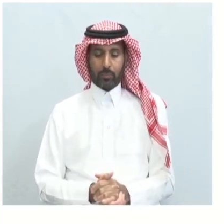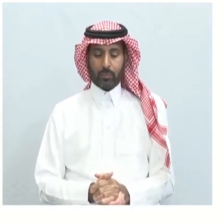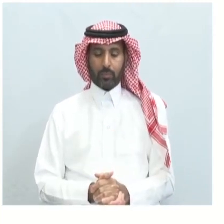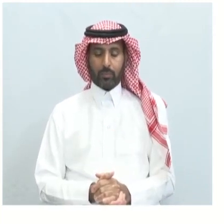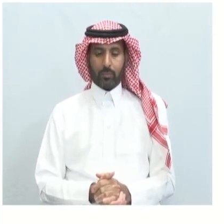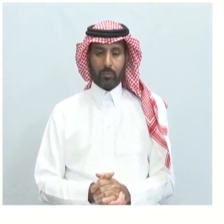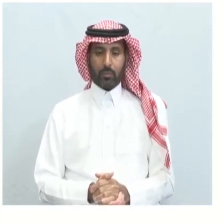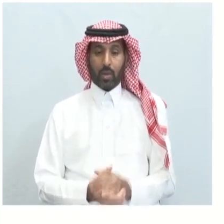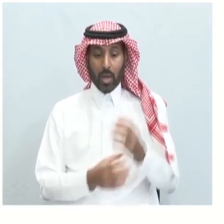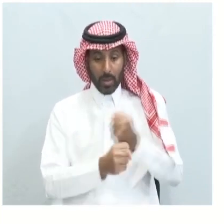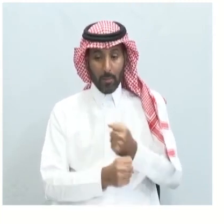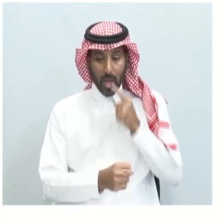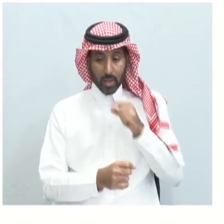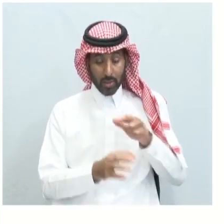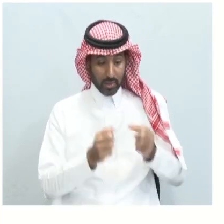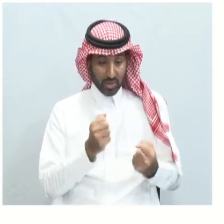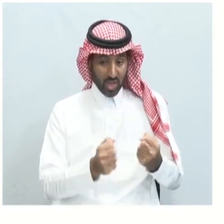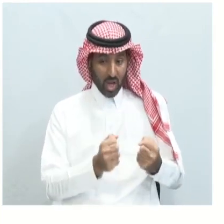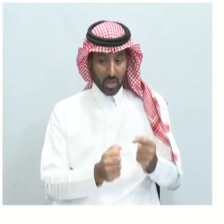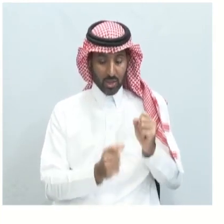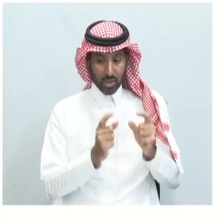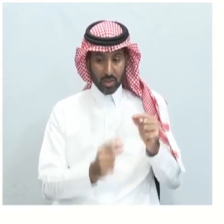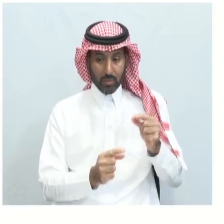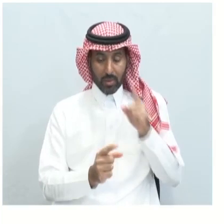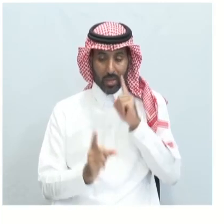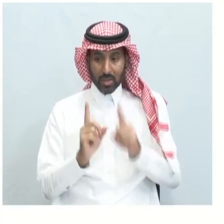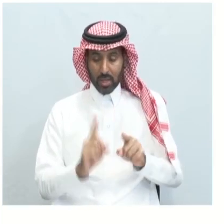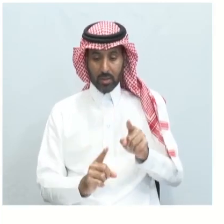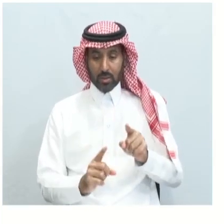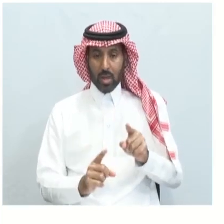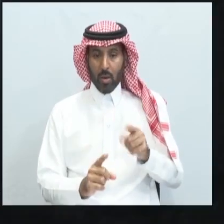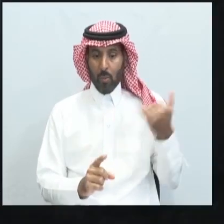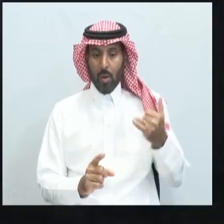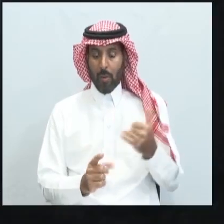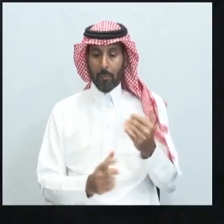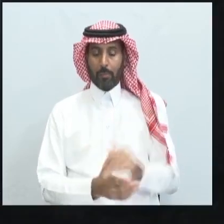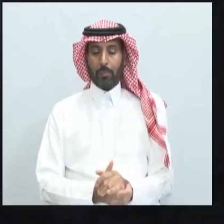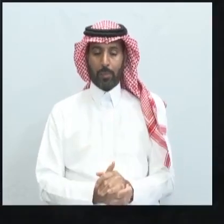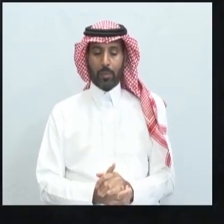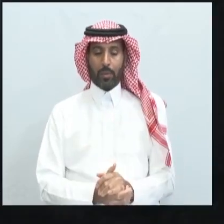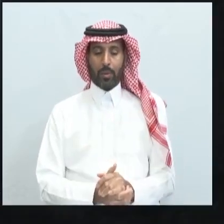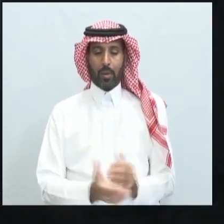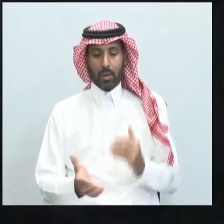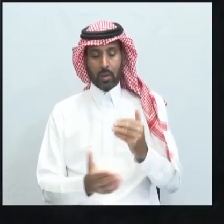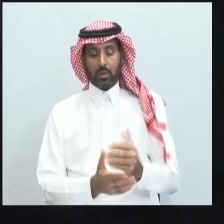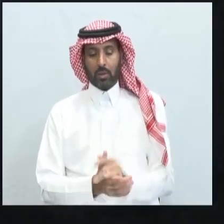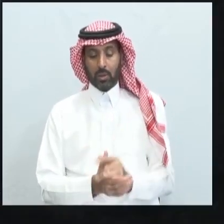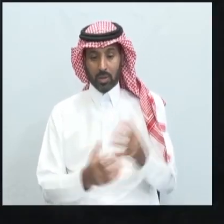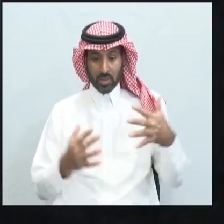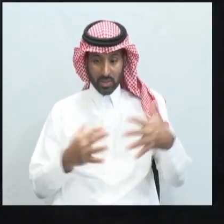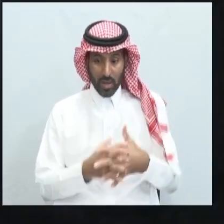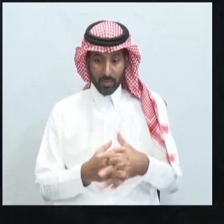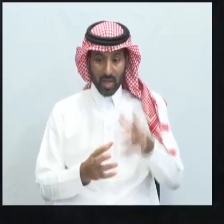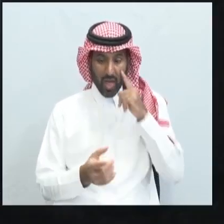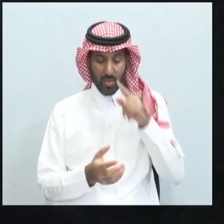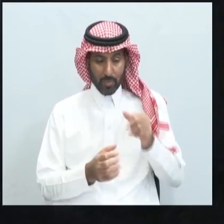المحتمله حمايه هذه المركبات من التهديدات البرانيه امرا بالغ الاهميه حتى يتم دمج انظمه